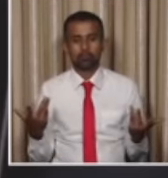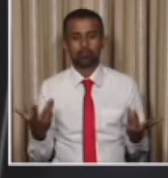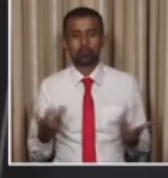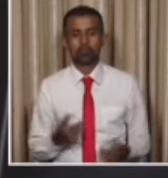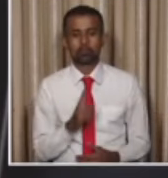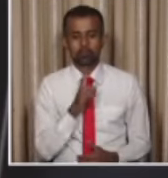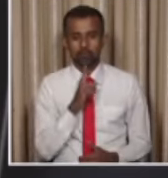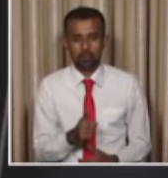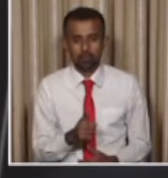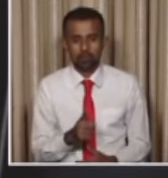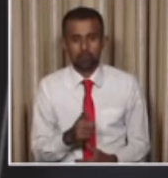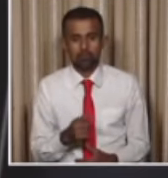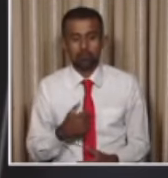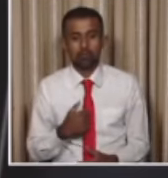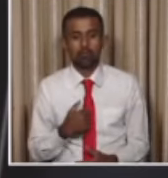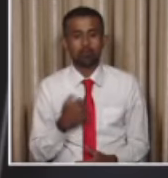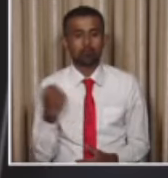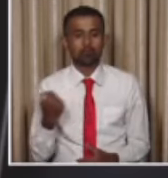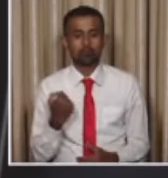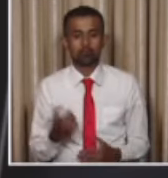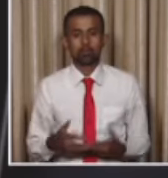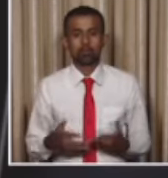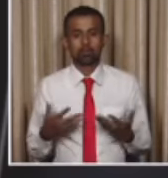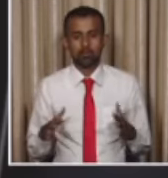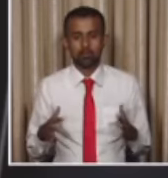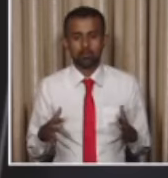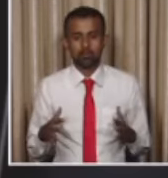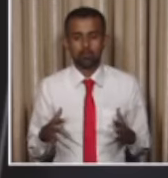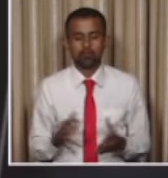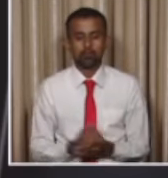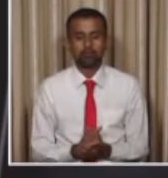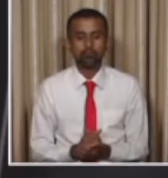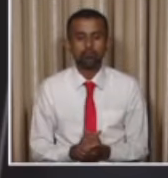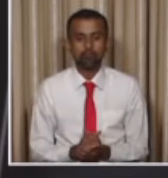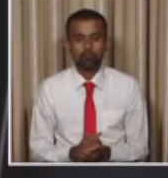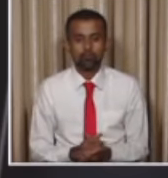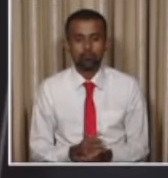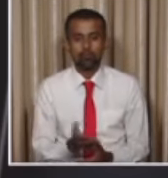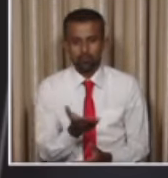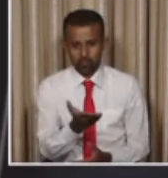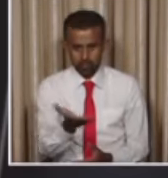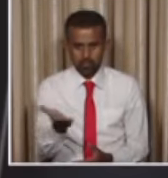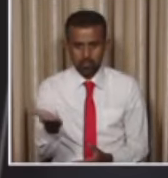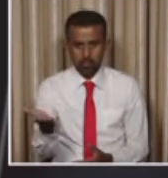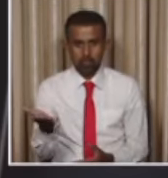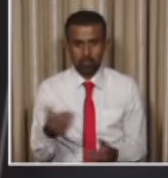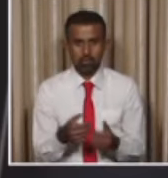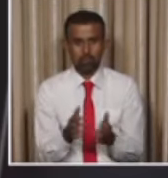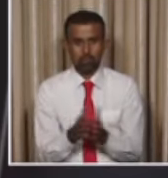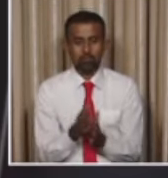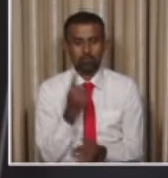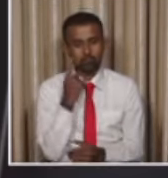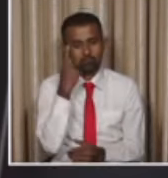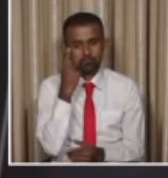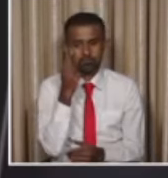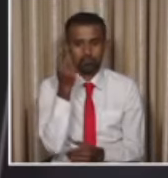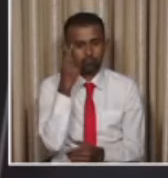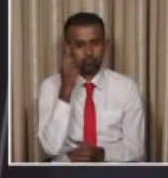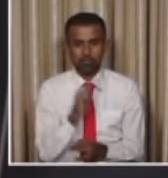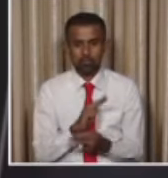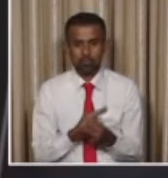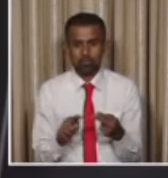සඳහන් කරමින් මගේ වචන කීපය අවසන් කරනවා. කරුණාකරලා ඔය ඉන්න තම තම නැනපමණින් මේක හිතන්න නැතුව